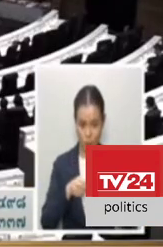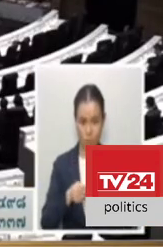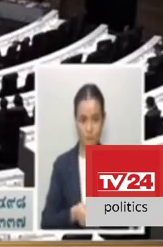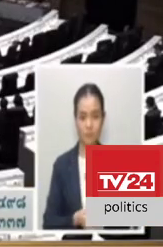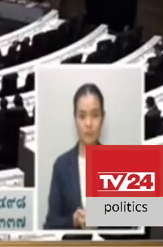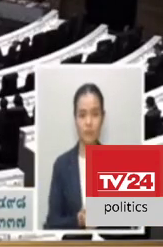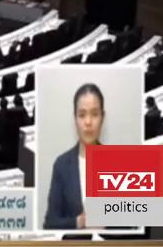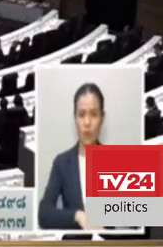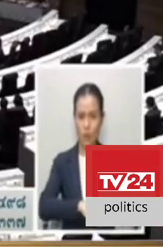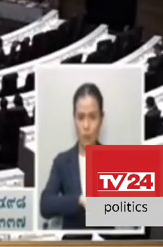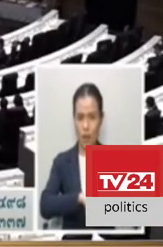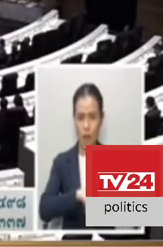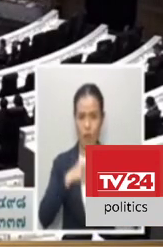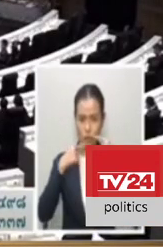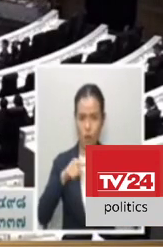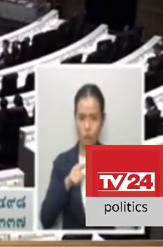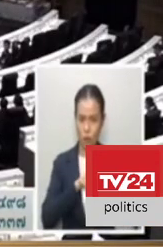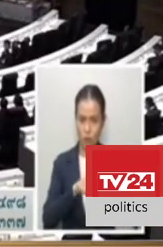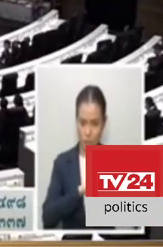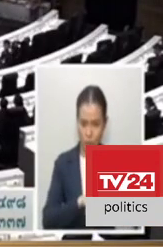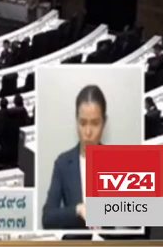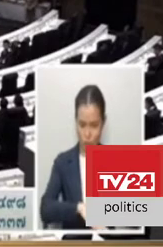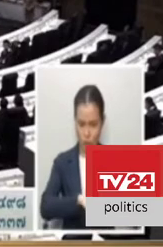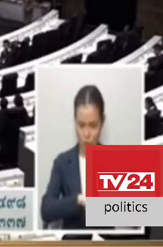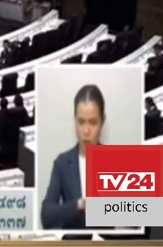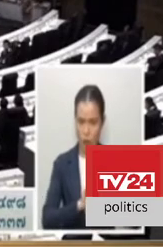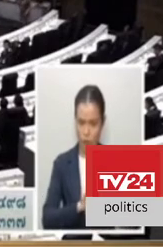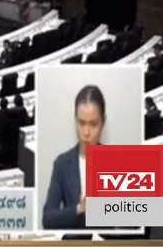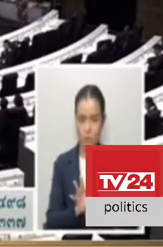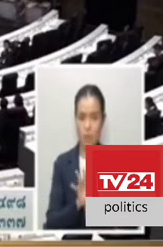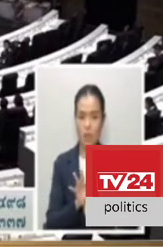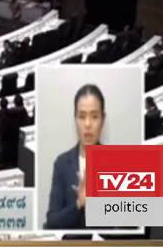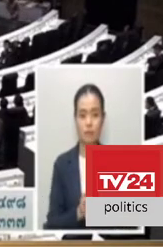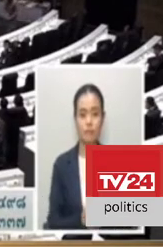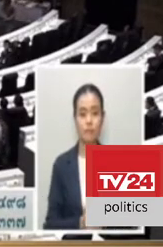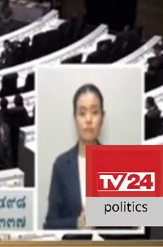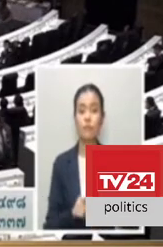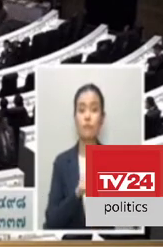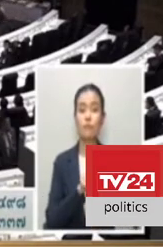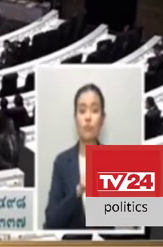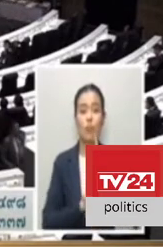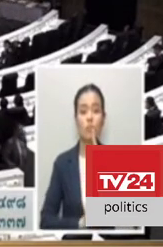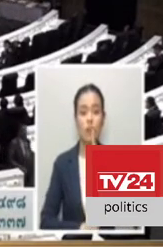ลาไว้ตอบคำถามที่2ที่3ด้วยครับจิรพรเชิญคำถามที่2นะครับ